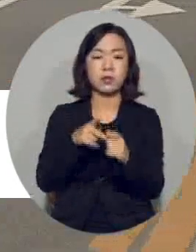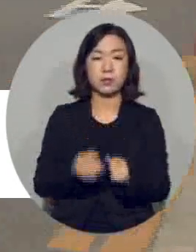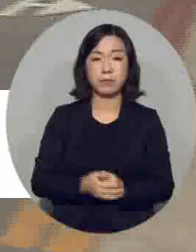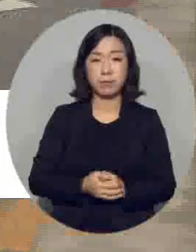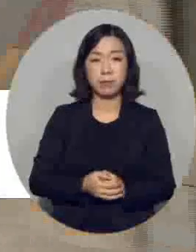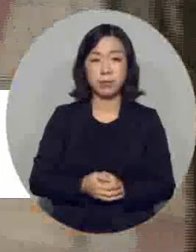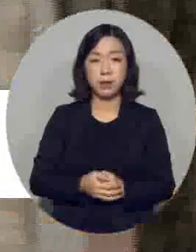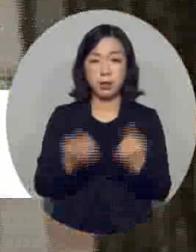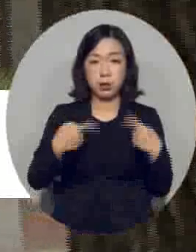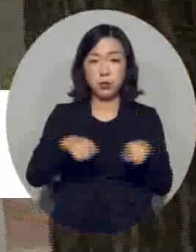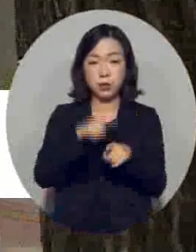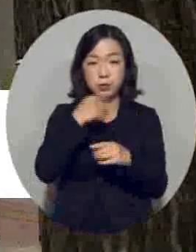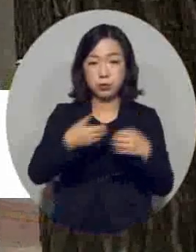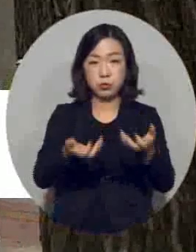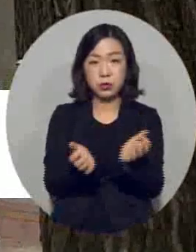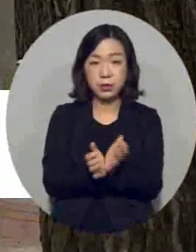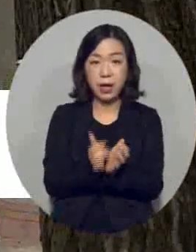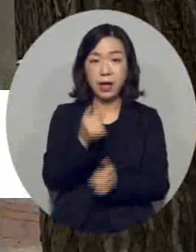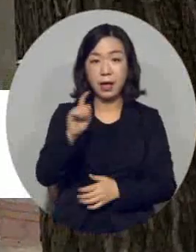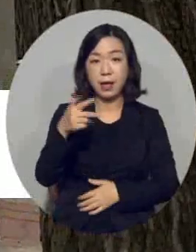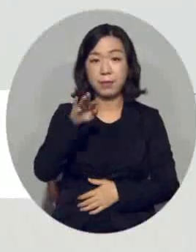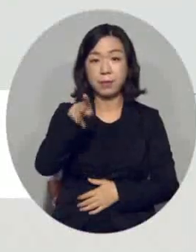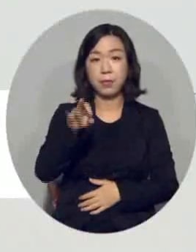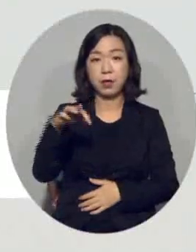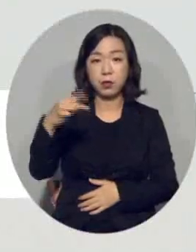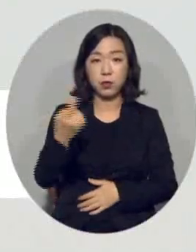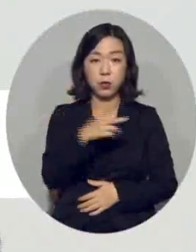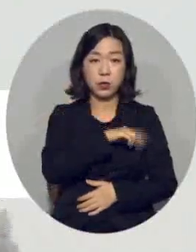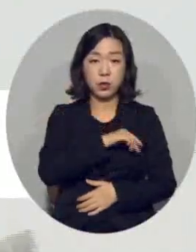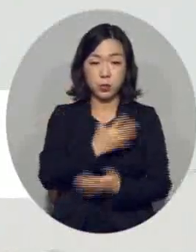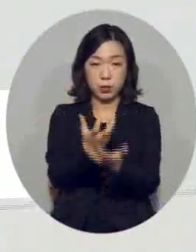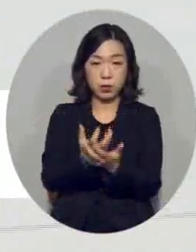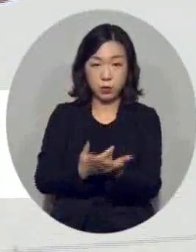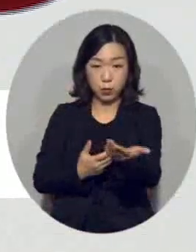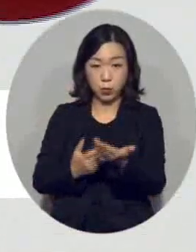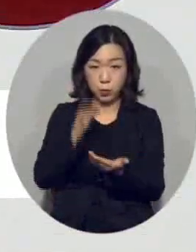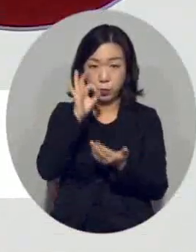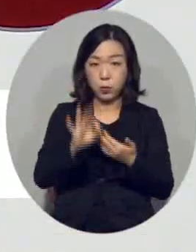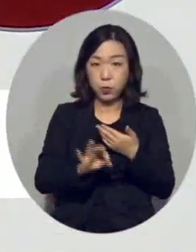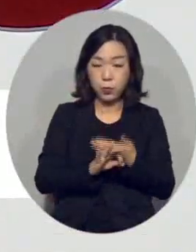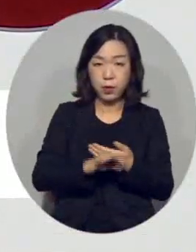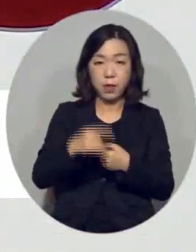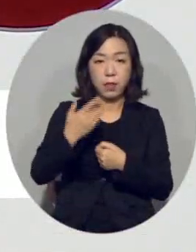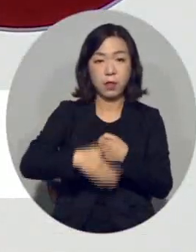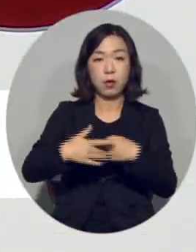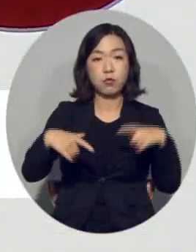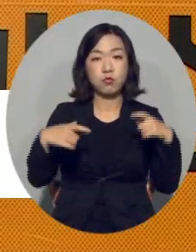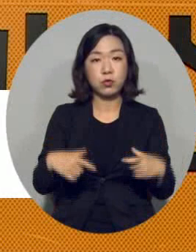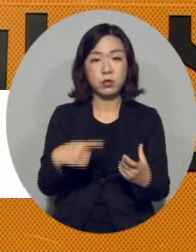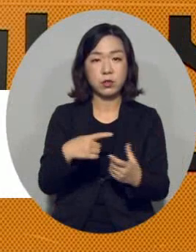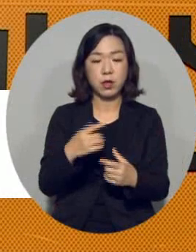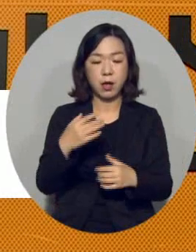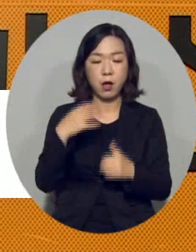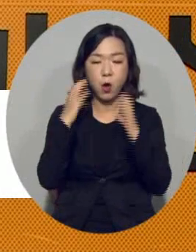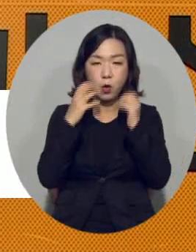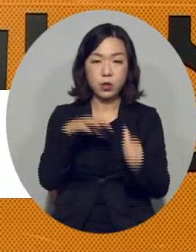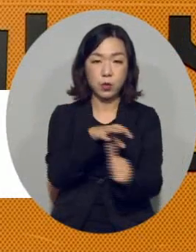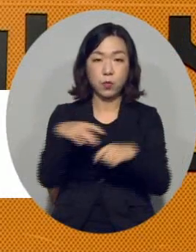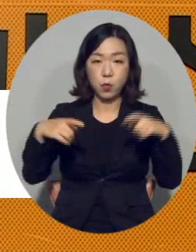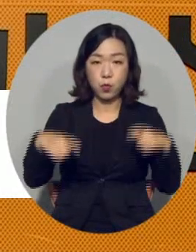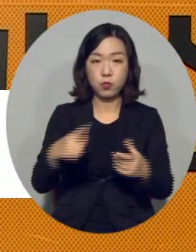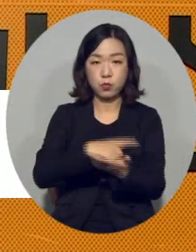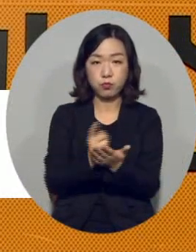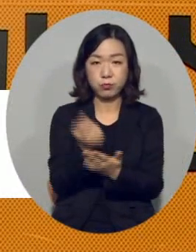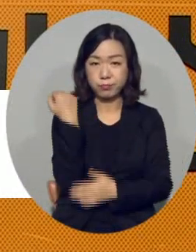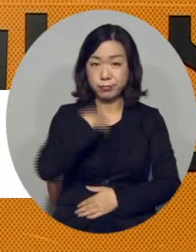더불어 민주당 한 명도 입원이 경찰청으로부터 받은 자료를 보면 지난해 대구에서 스쿨존 속도위반으로 단속된 건수는